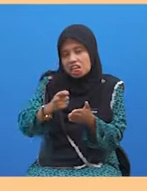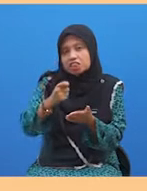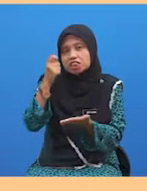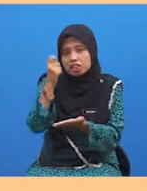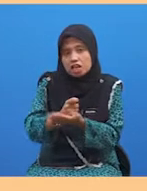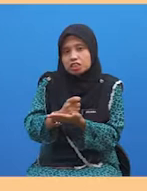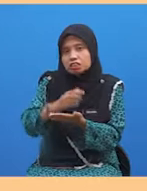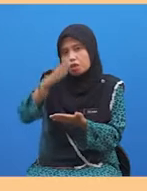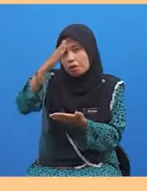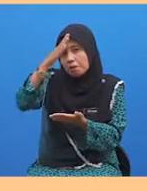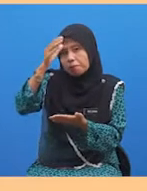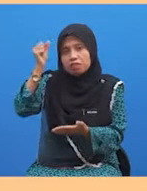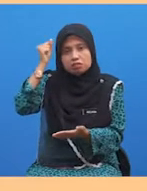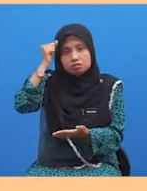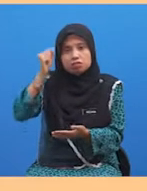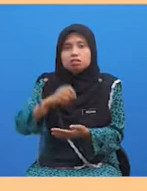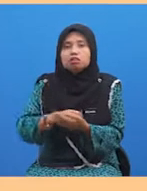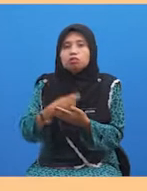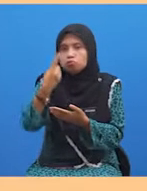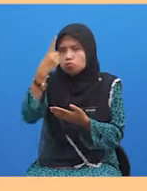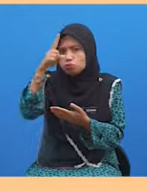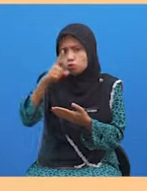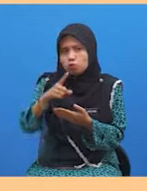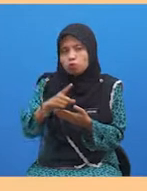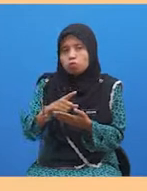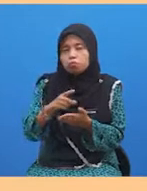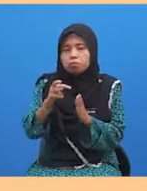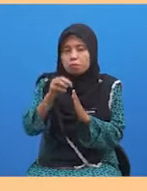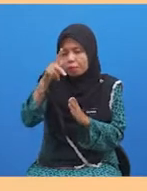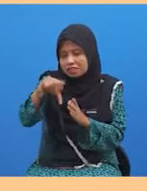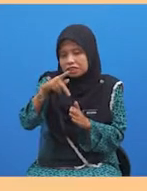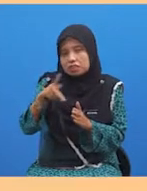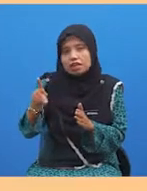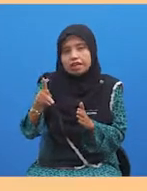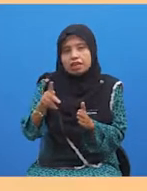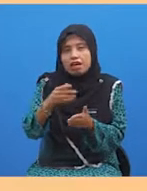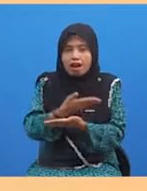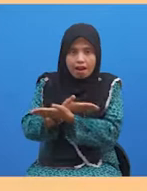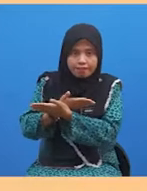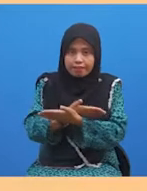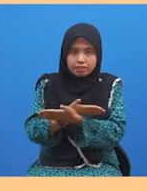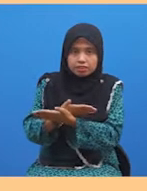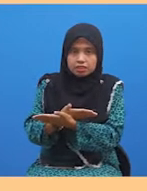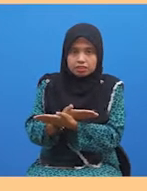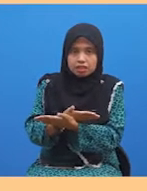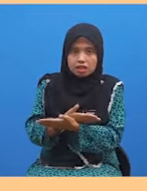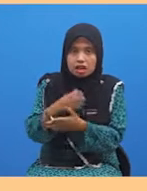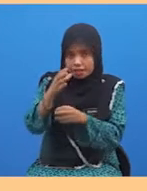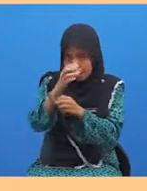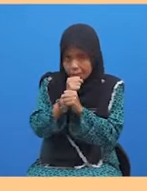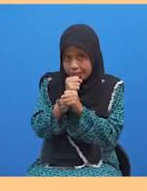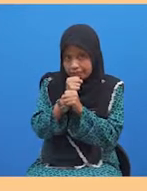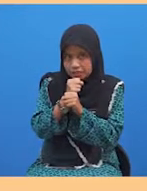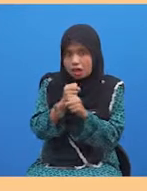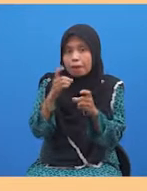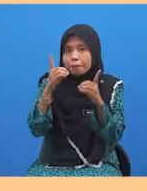yang diambil oleh Pak Saidi untuk memastikan anak-anaknya